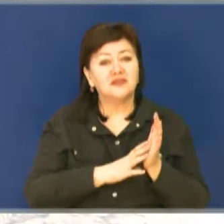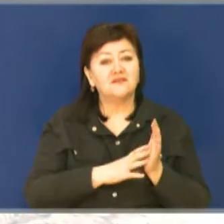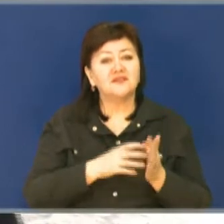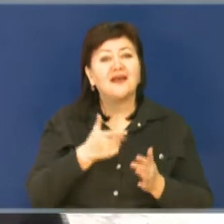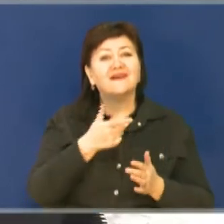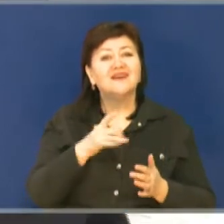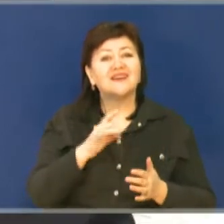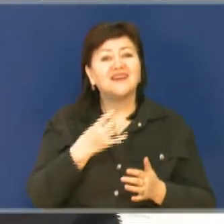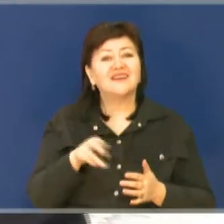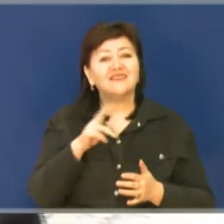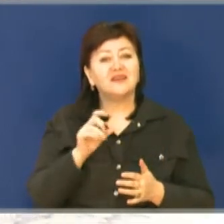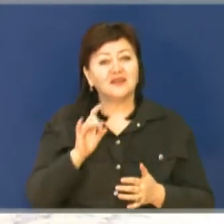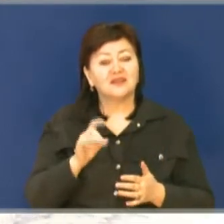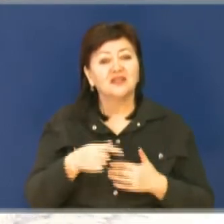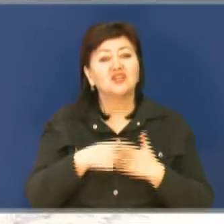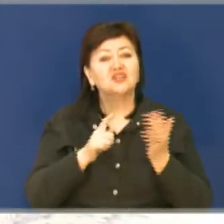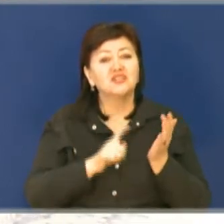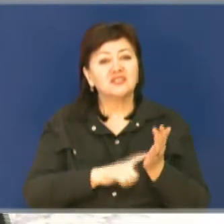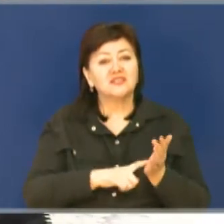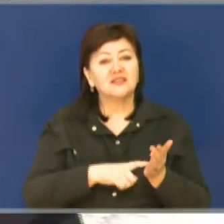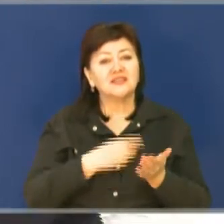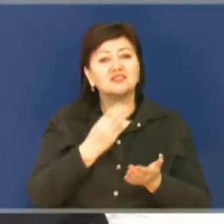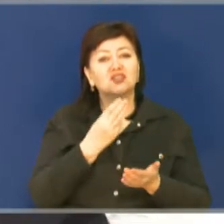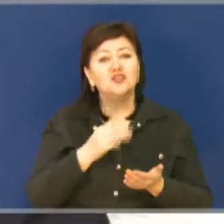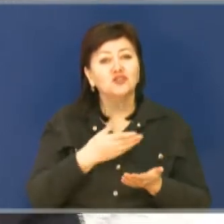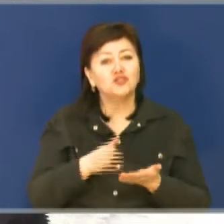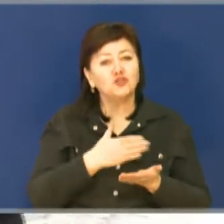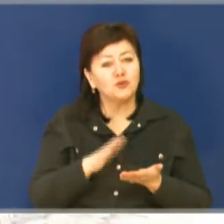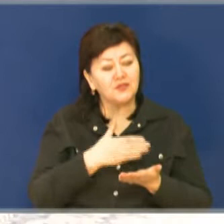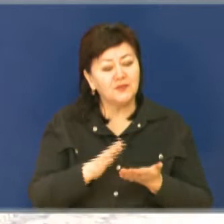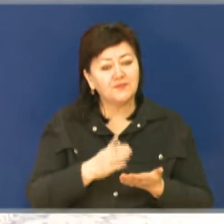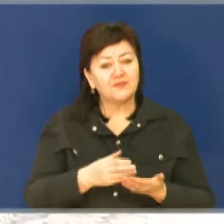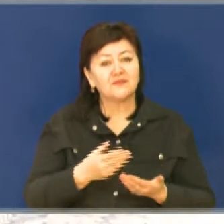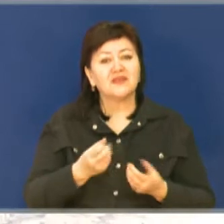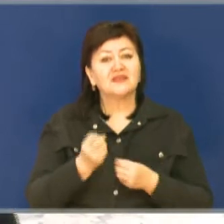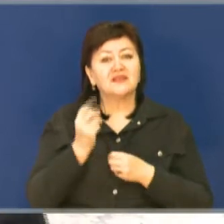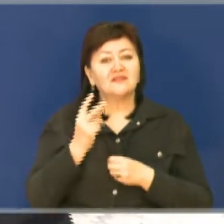автогрейдеров, 16 единиц щеток за ними вышло, и отработано порядка